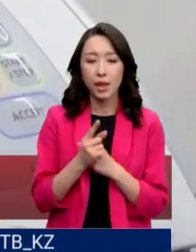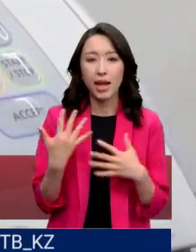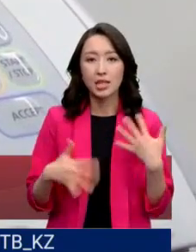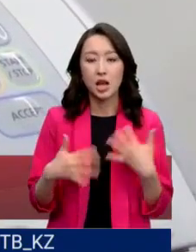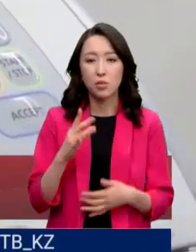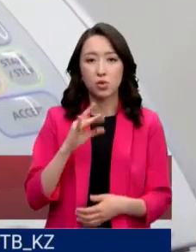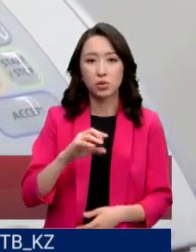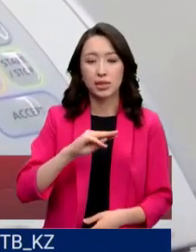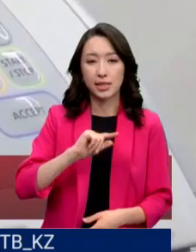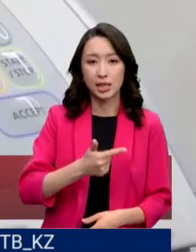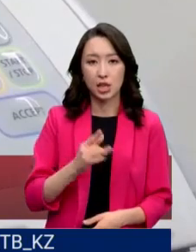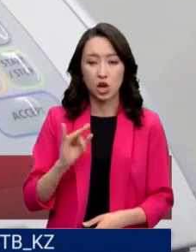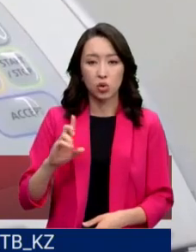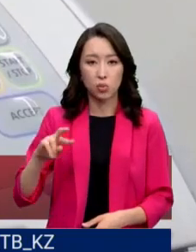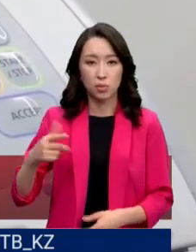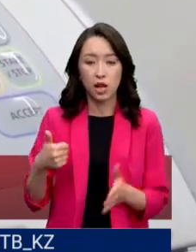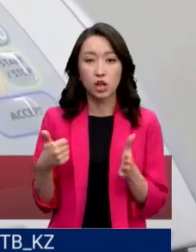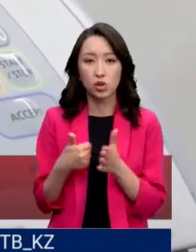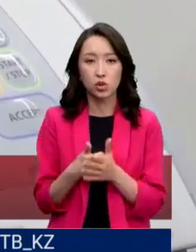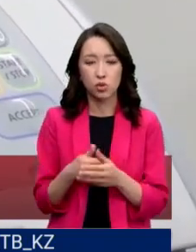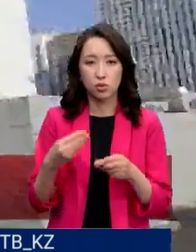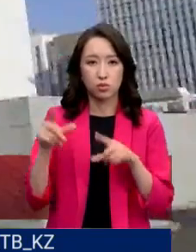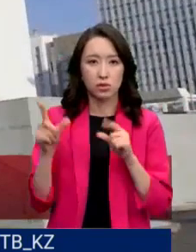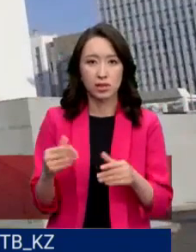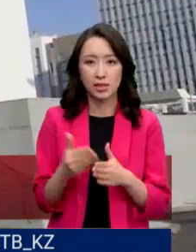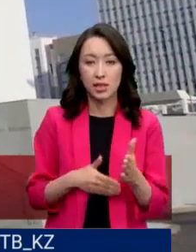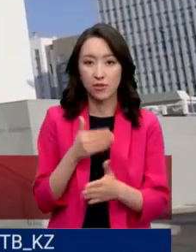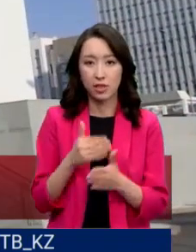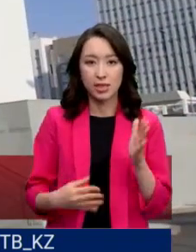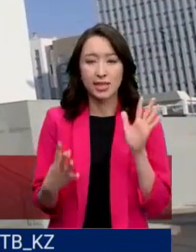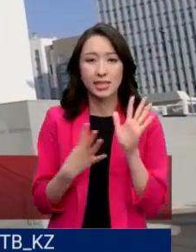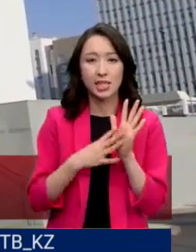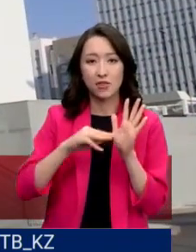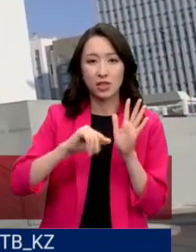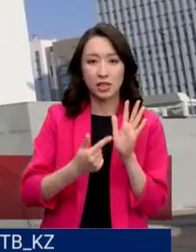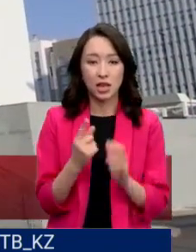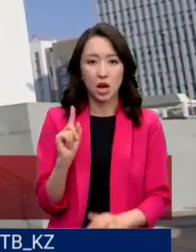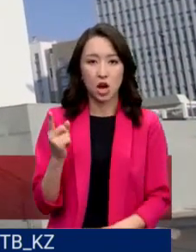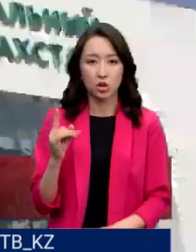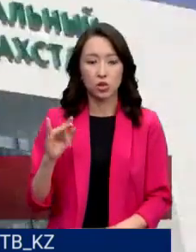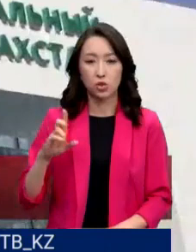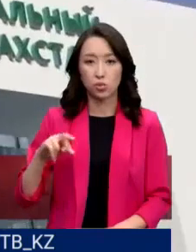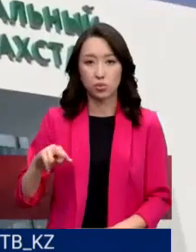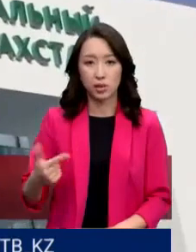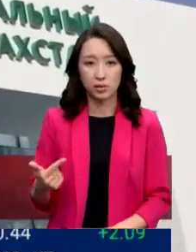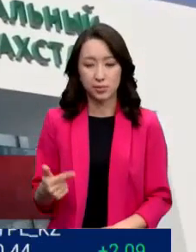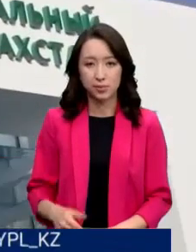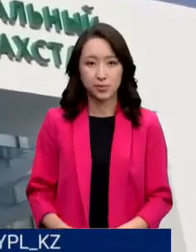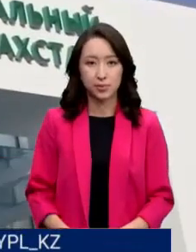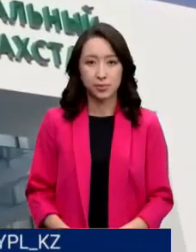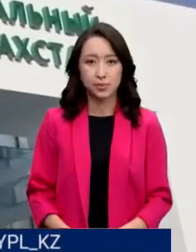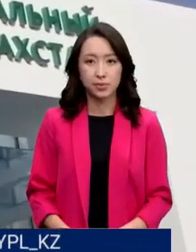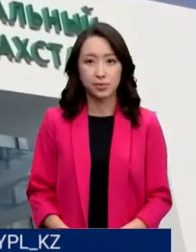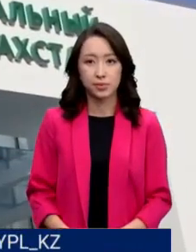ослаблению курса тенге-рубль до минимальных исторических уровней – 9 тенге за рубль, сообщили в пресс-службе банка.